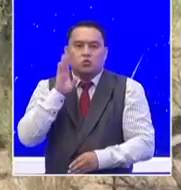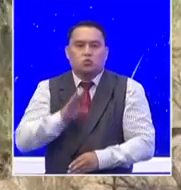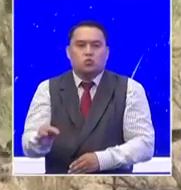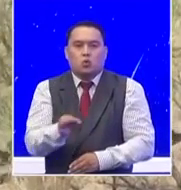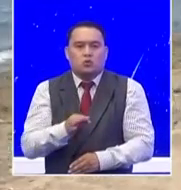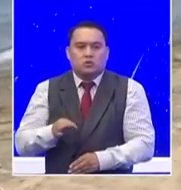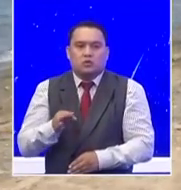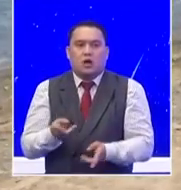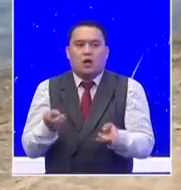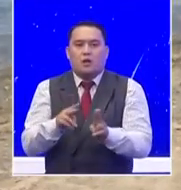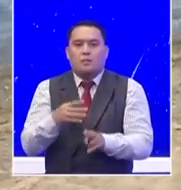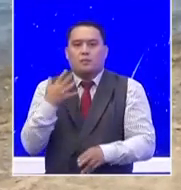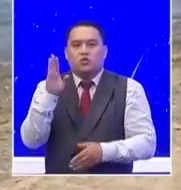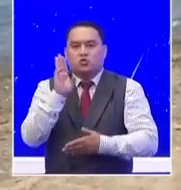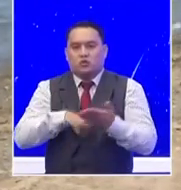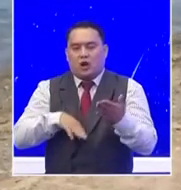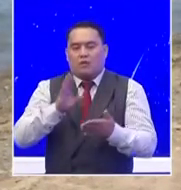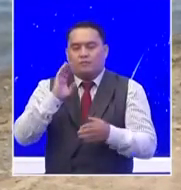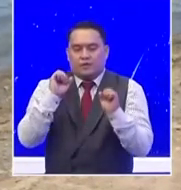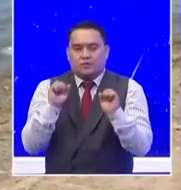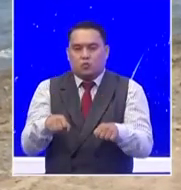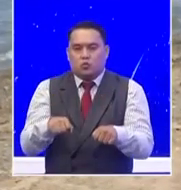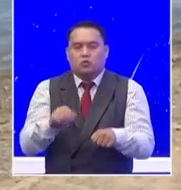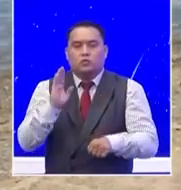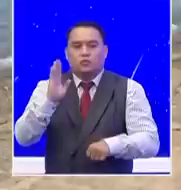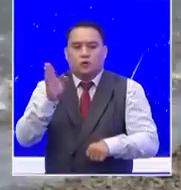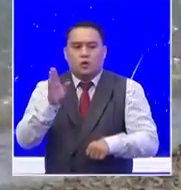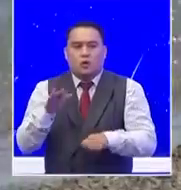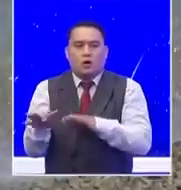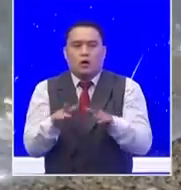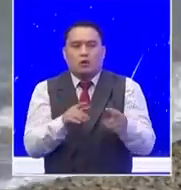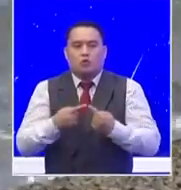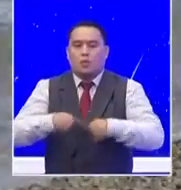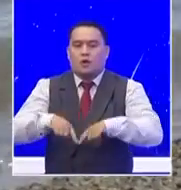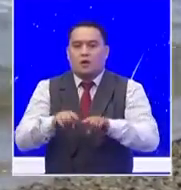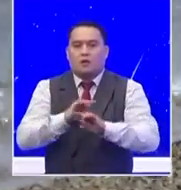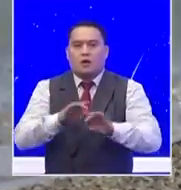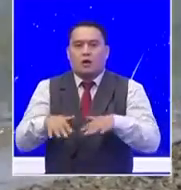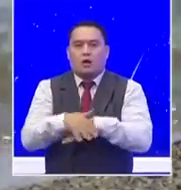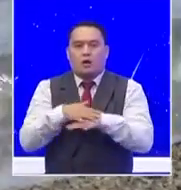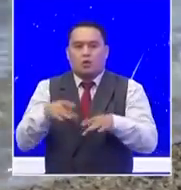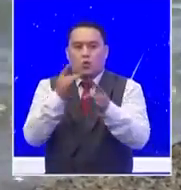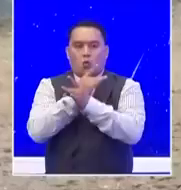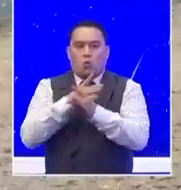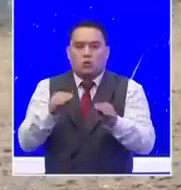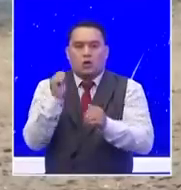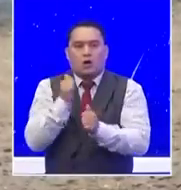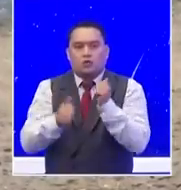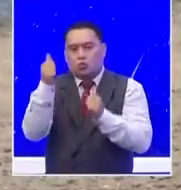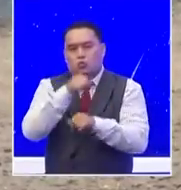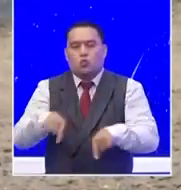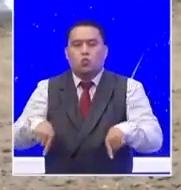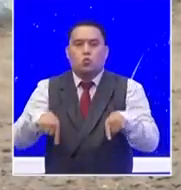қалдырған жағдайда 5 айлық есептік көрсеткіш көлемінде айыппұл салынады. Акцияны ұйымдастырушылардың айтуынша, халықтың мәдени деңгейі жыл сайын артып